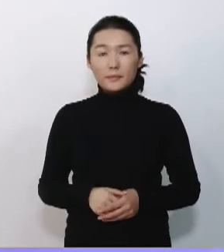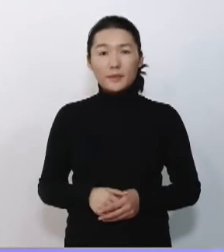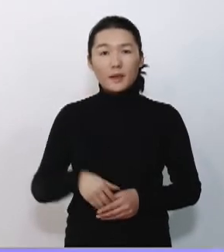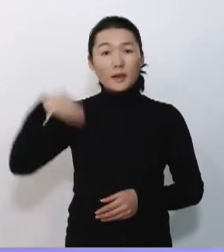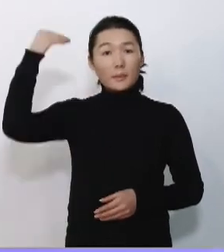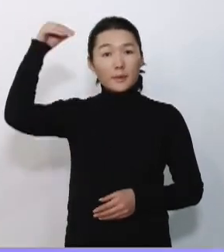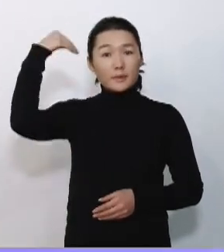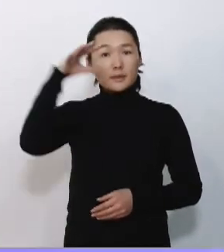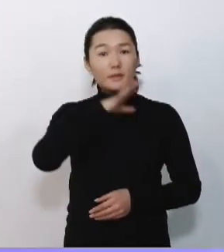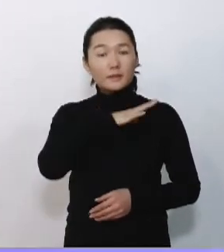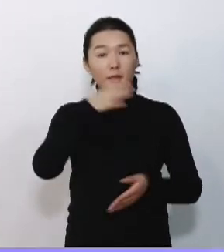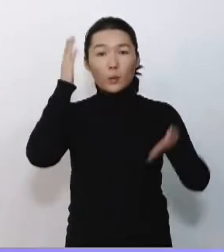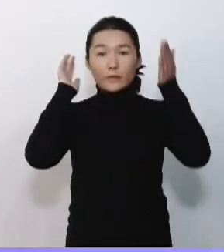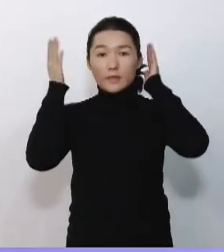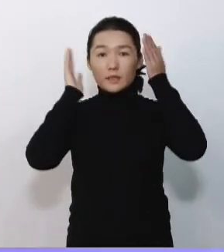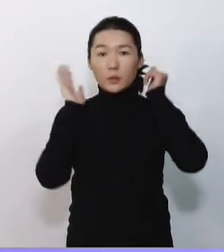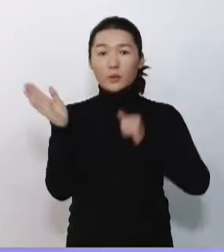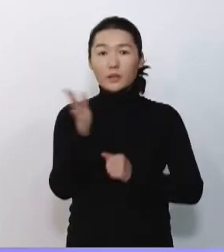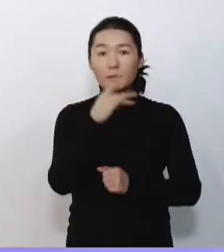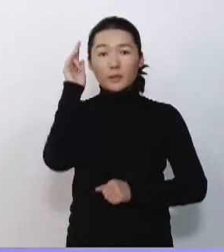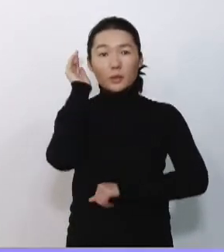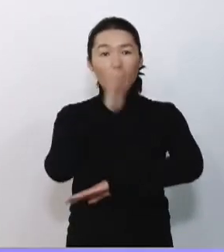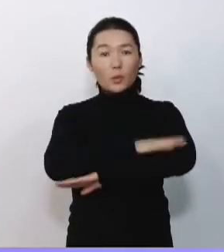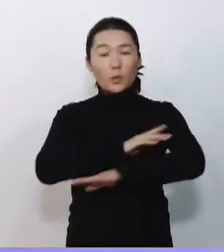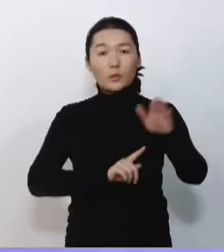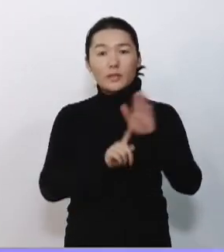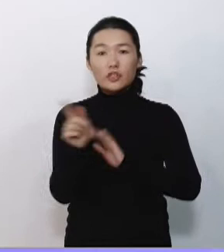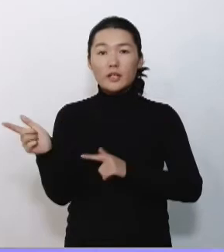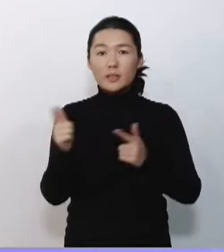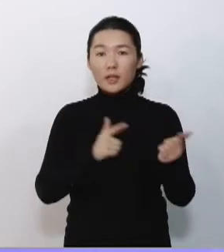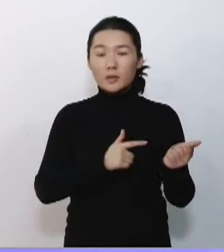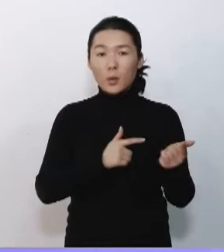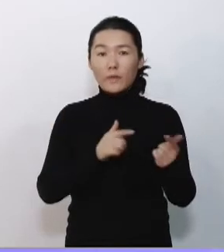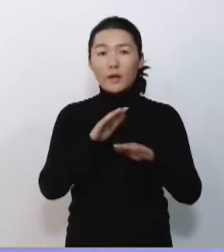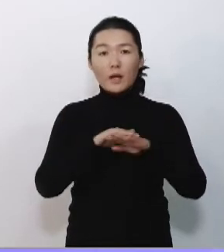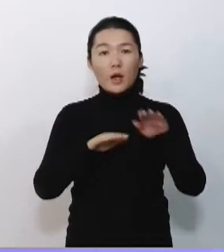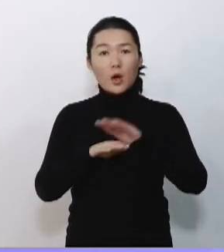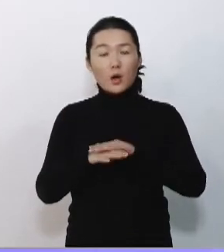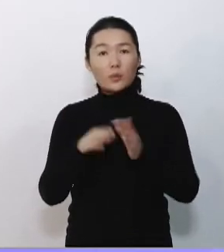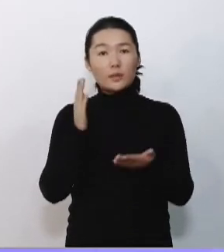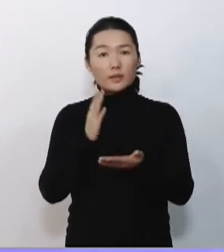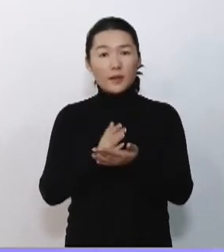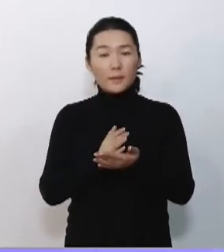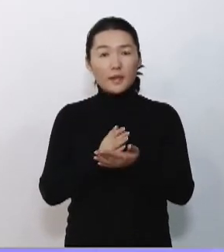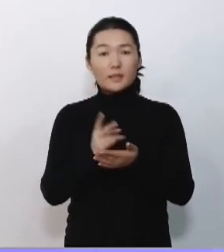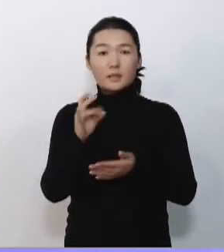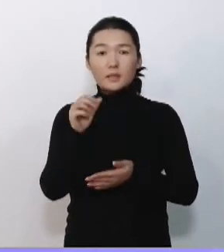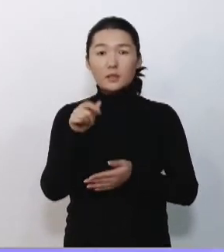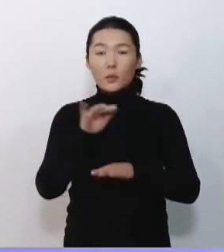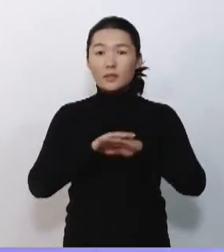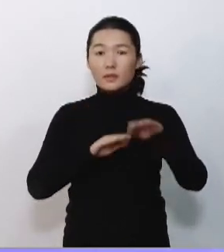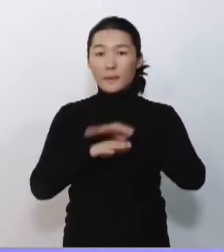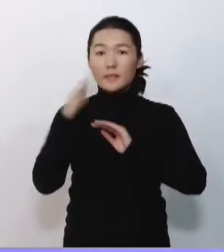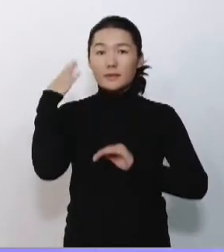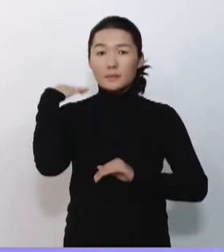Прозвенел звонок веселый, мы урок начать готовы. Руки на месте, ноги на месте, спинка